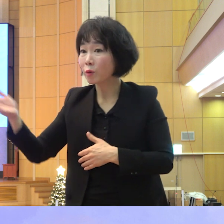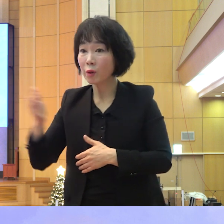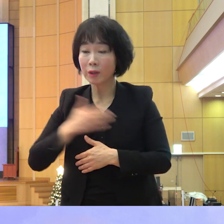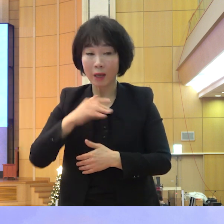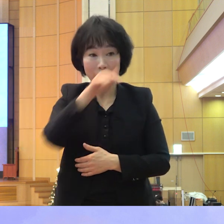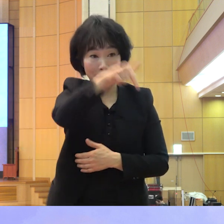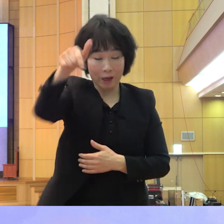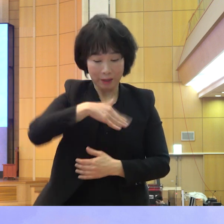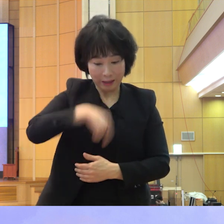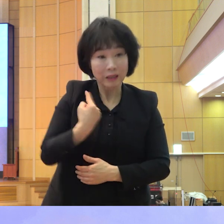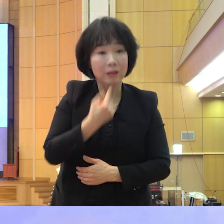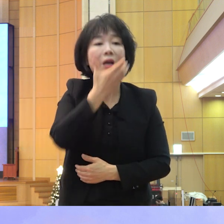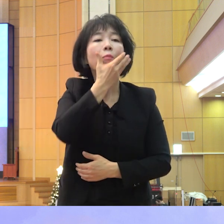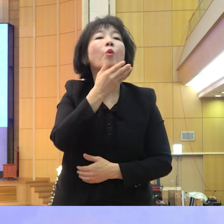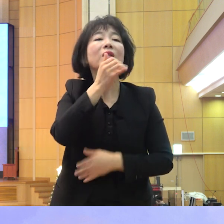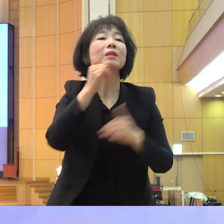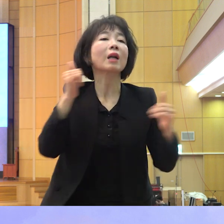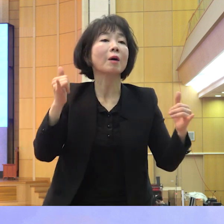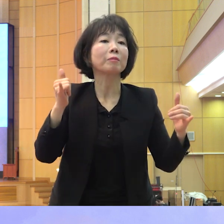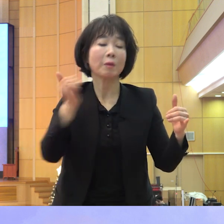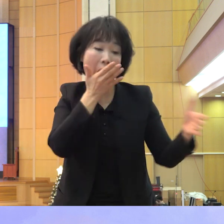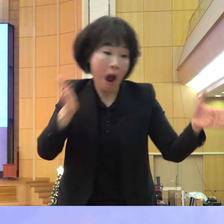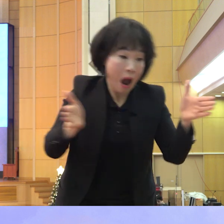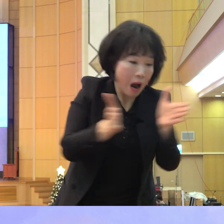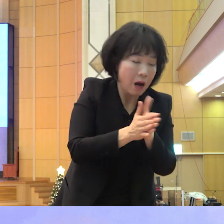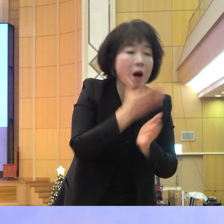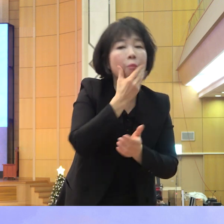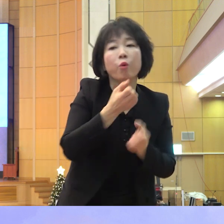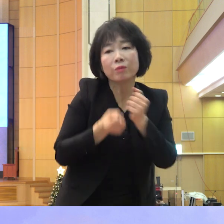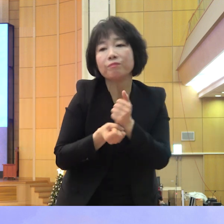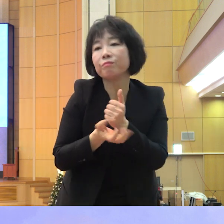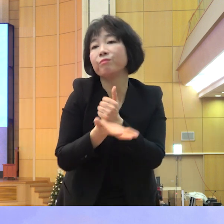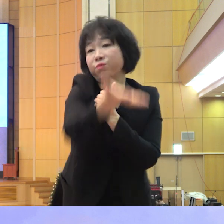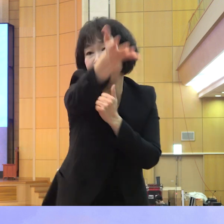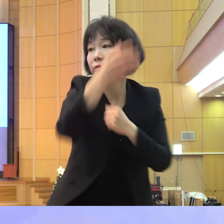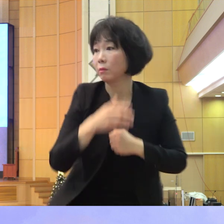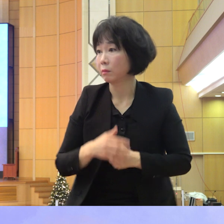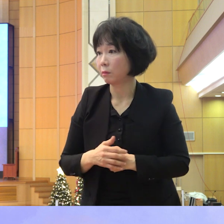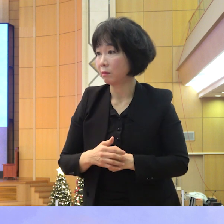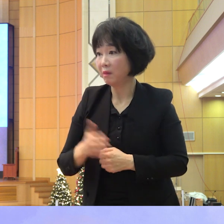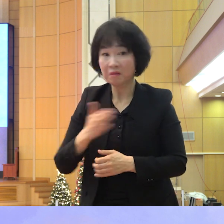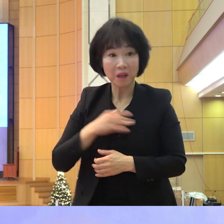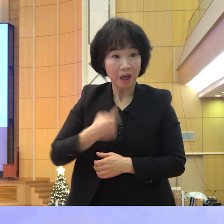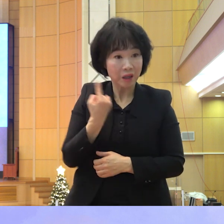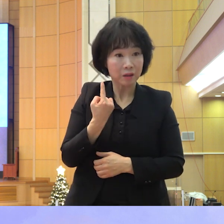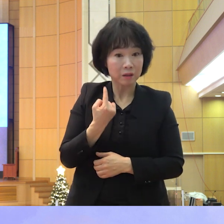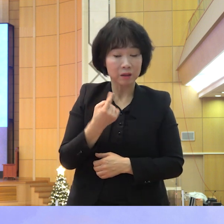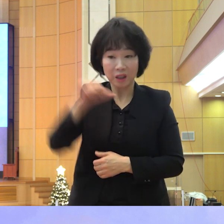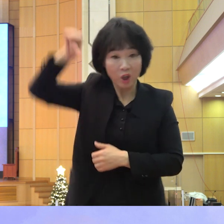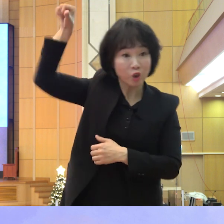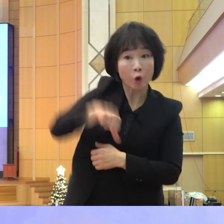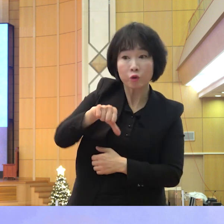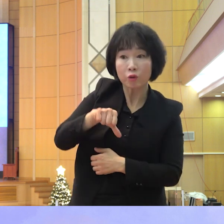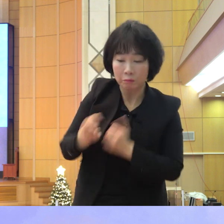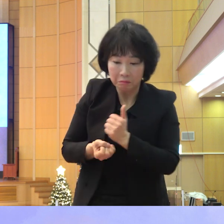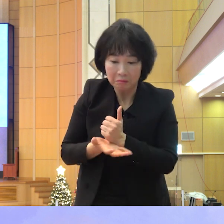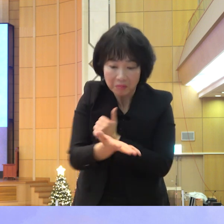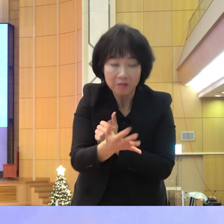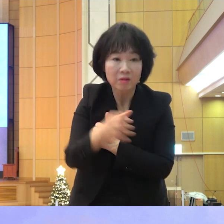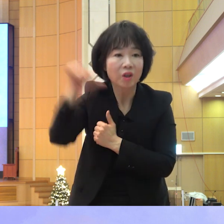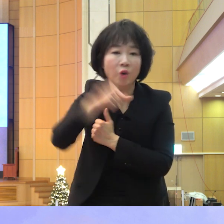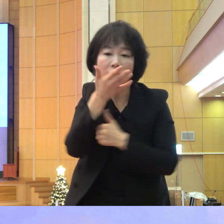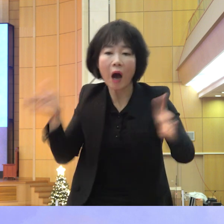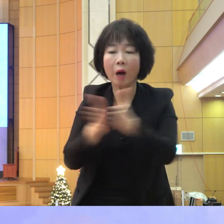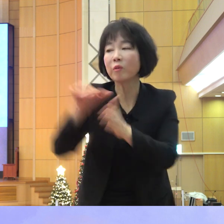사람이 돼야 땅도 복을 받고, 내가 저주받으면 너로 인해서 땅도 저주받는 법이야.